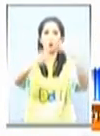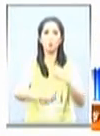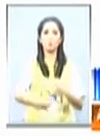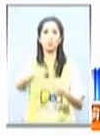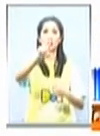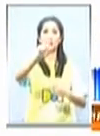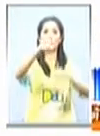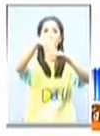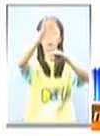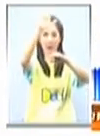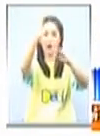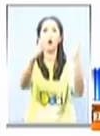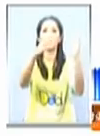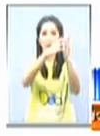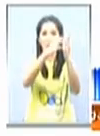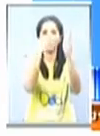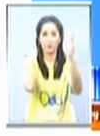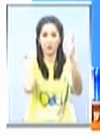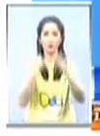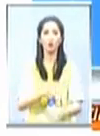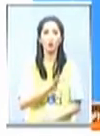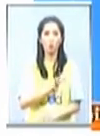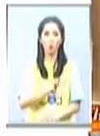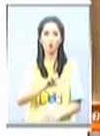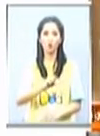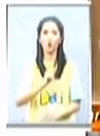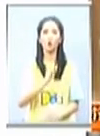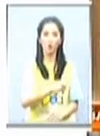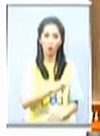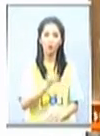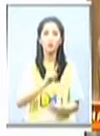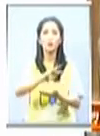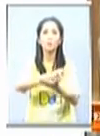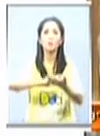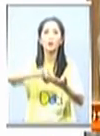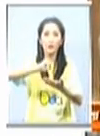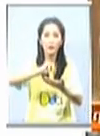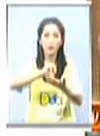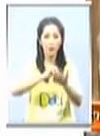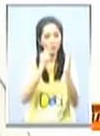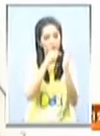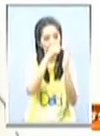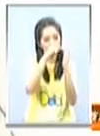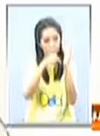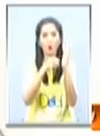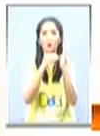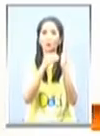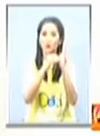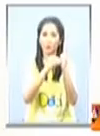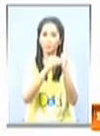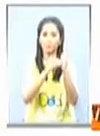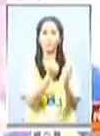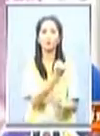ติดตั้ง6เครื่องแรกที่วสท.และมหาวิทยาลัยอีก5แห่งทั่วกรุงเทพค่ะ คือว่าเราจะสร้